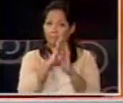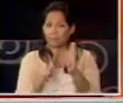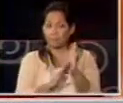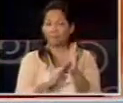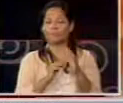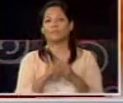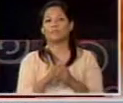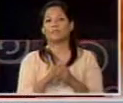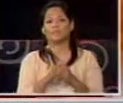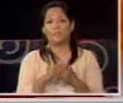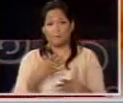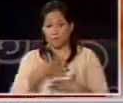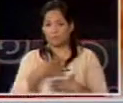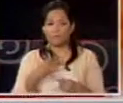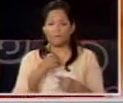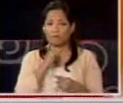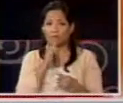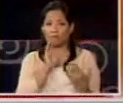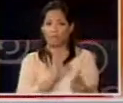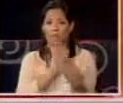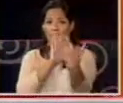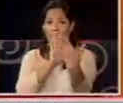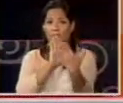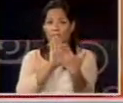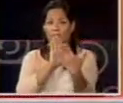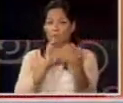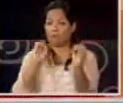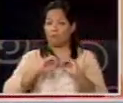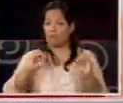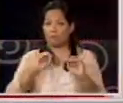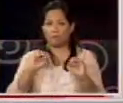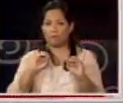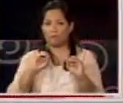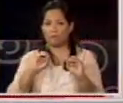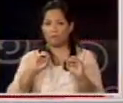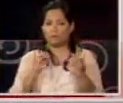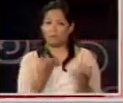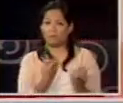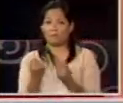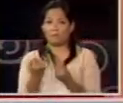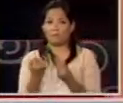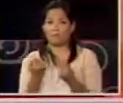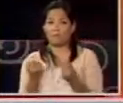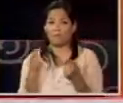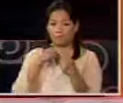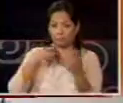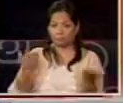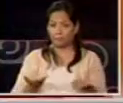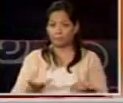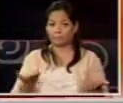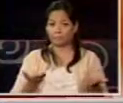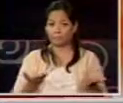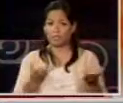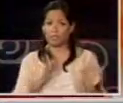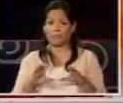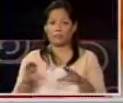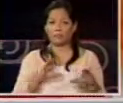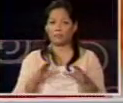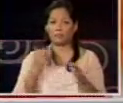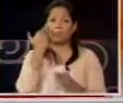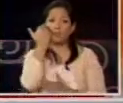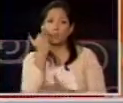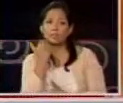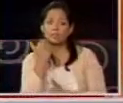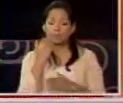nga mismong interesado, hindi nag-appeal eh. Wala hong remedyong ginawa. Pati nga po, hanggat dito po, yung inaction or kakulangan